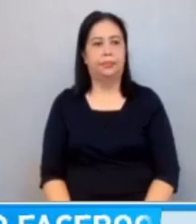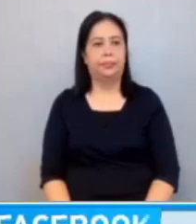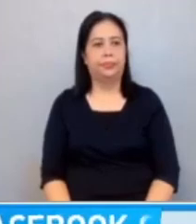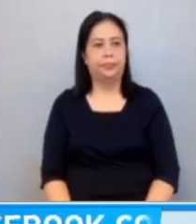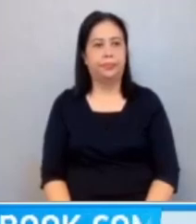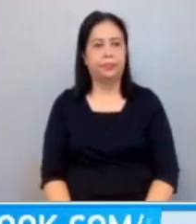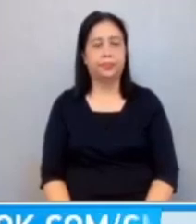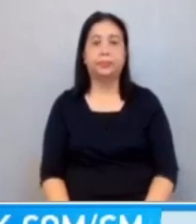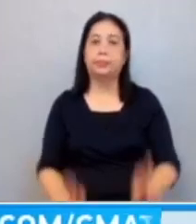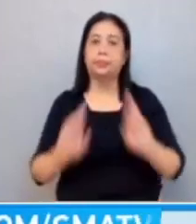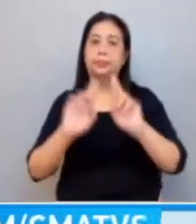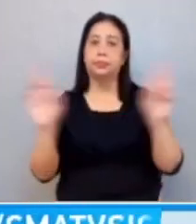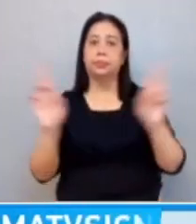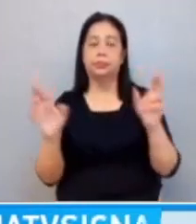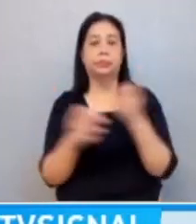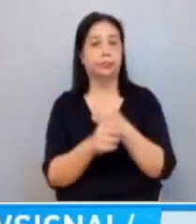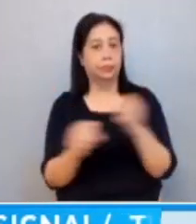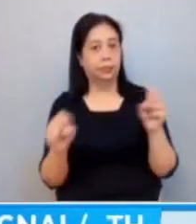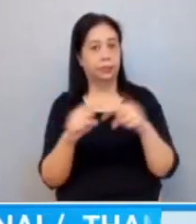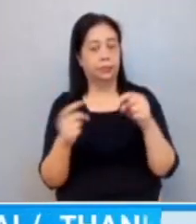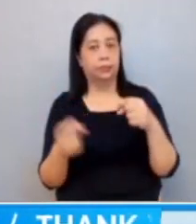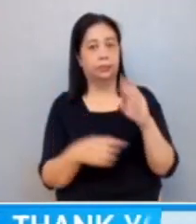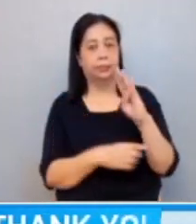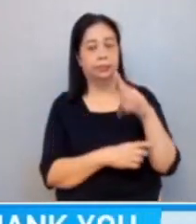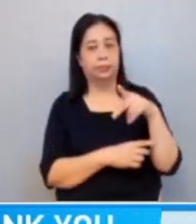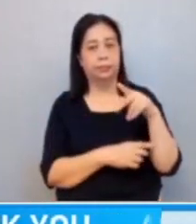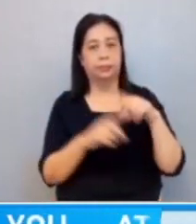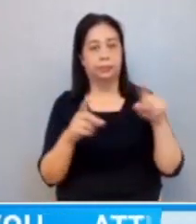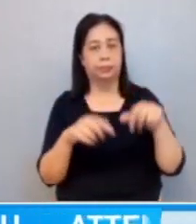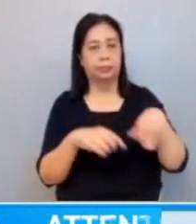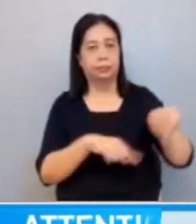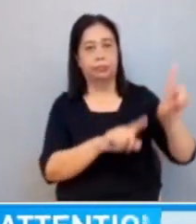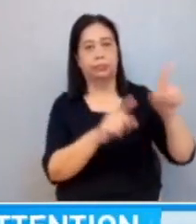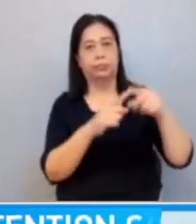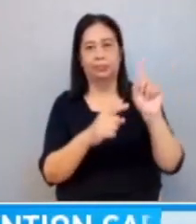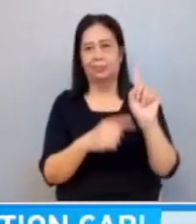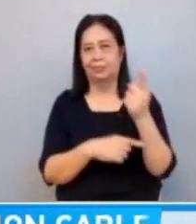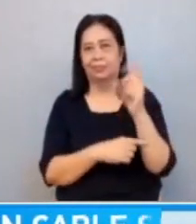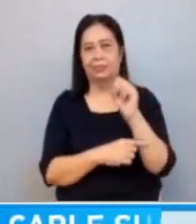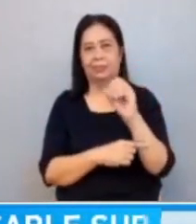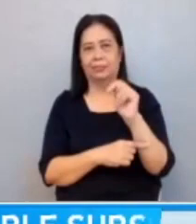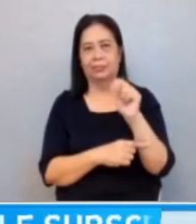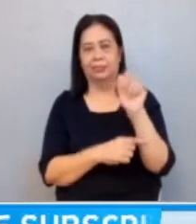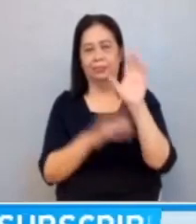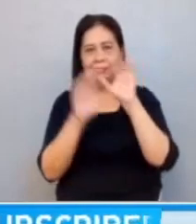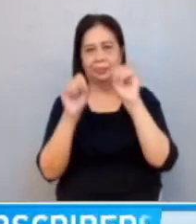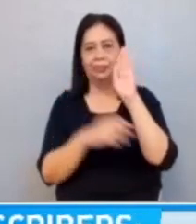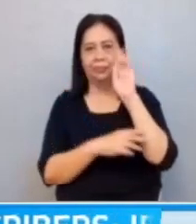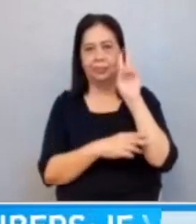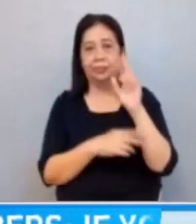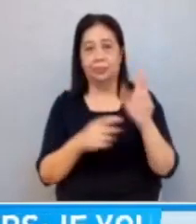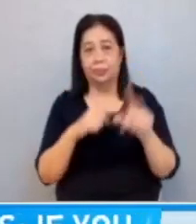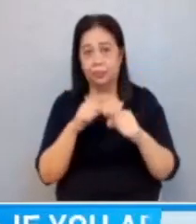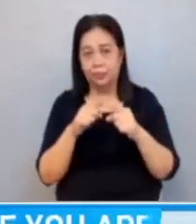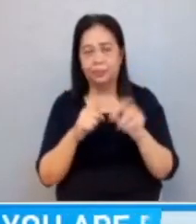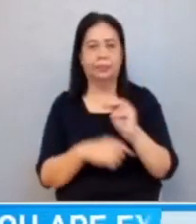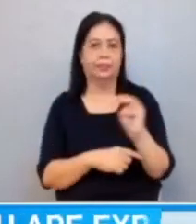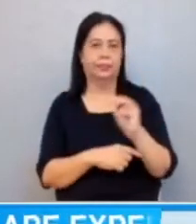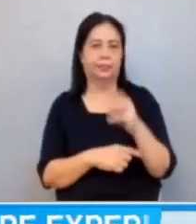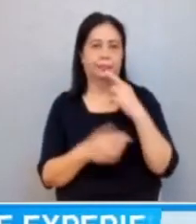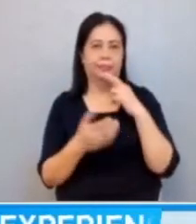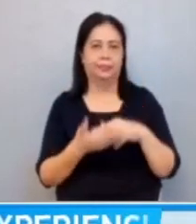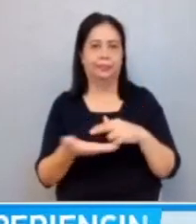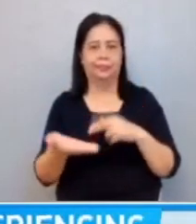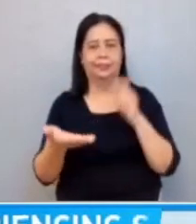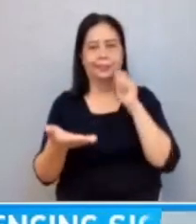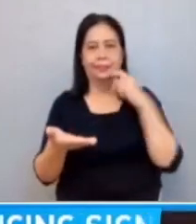Nakalatag na rin ang seguridad sa batasan pambansa kung saan gaganapin ang unang zona ni Pangulong Bongbong Marcos sa Lunes. Maiulat on the spot si Tina